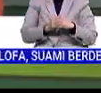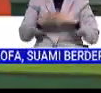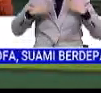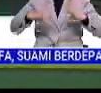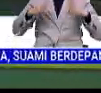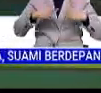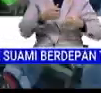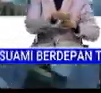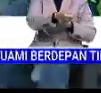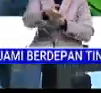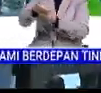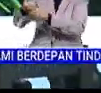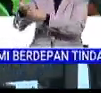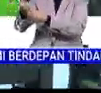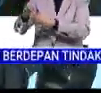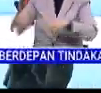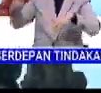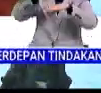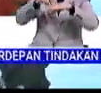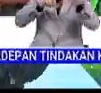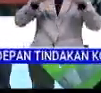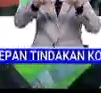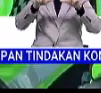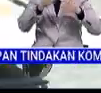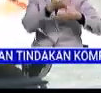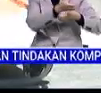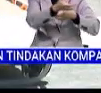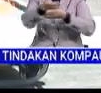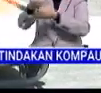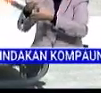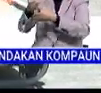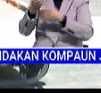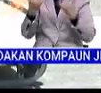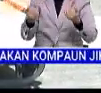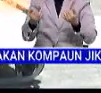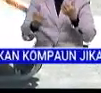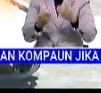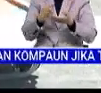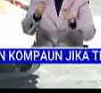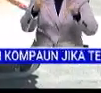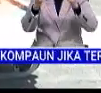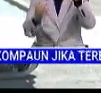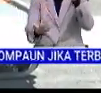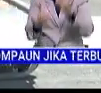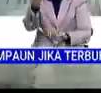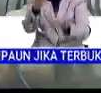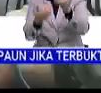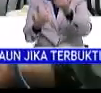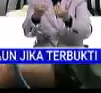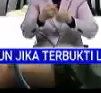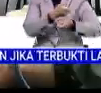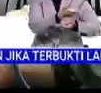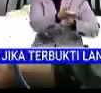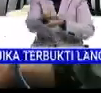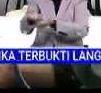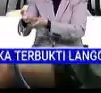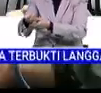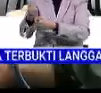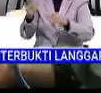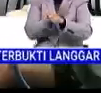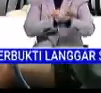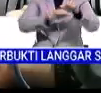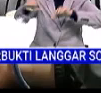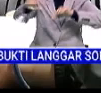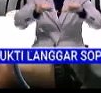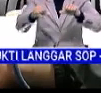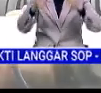bomba, jadi naik truck bomba semua kan. Dan diajar untuk memadam kebakaran. Jadi full aktiviti. Memang